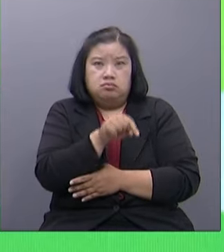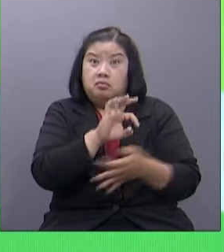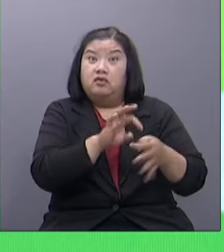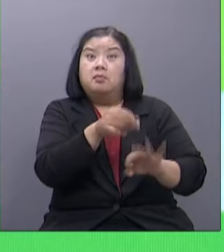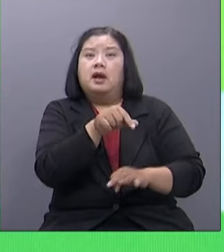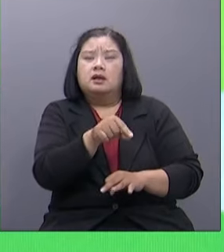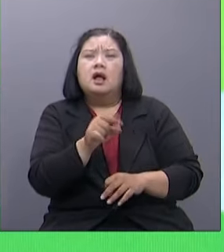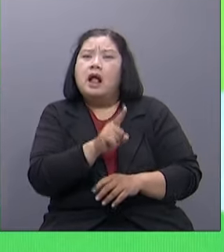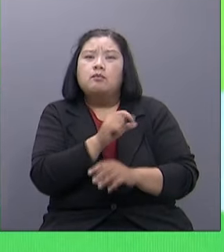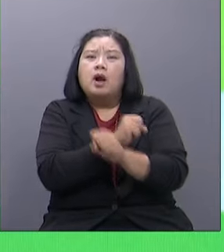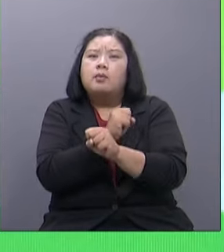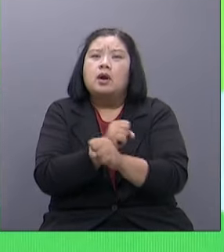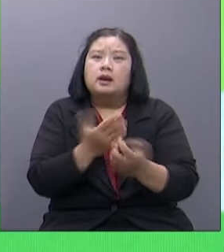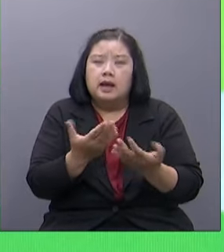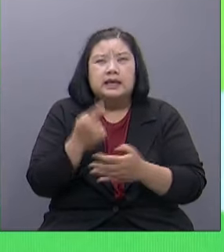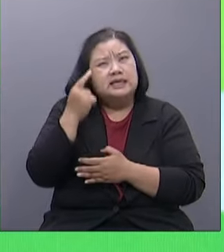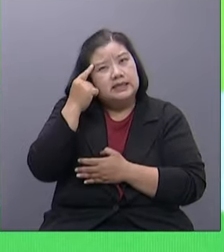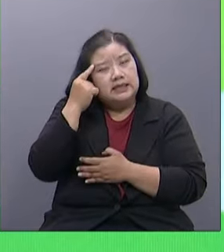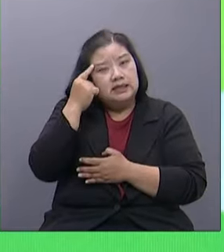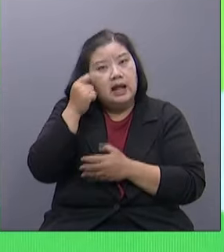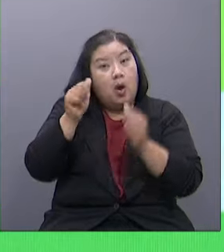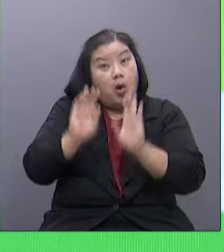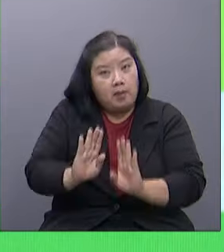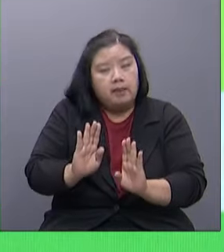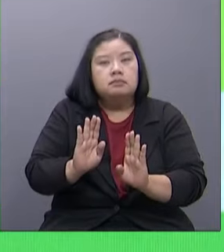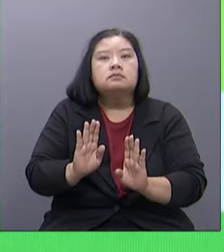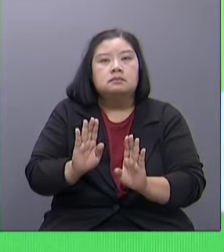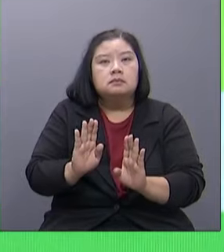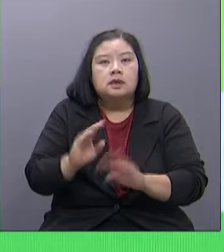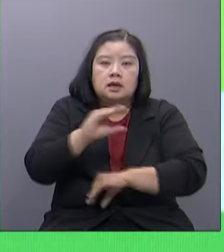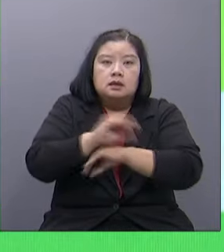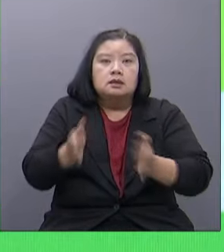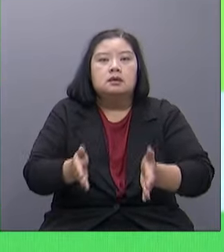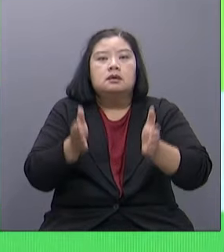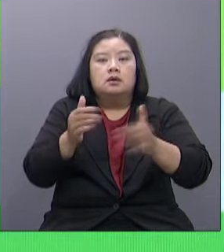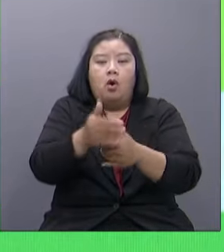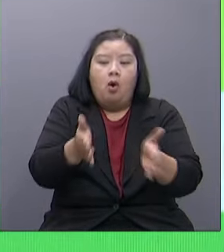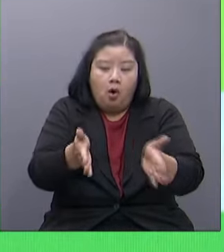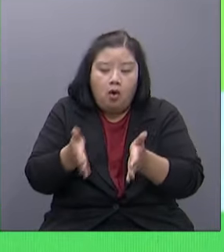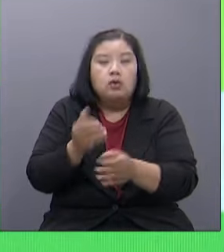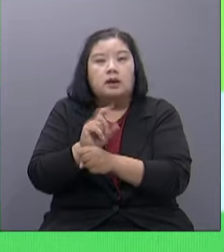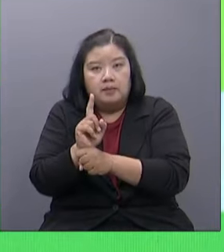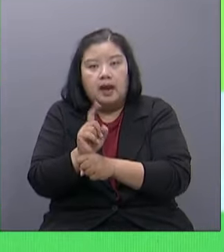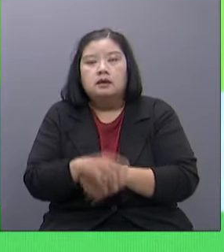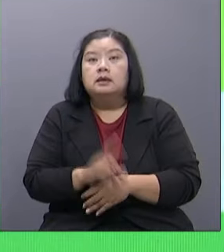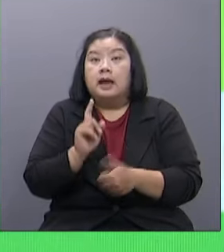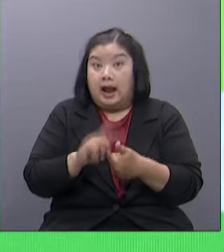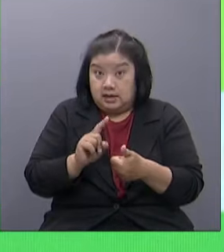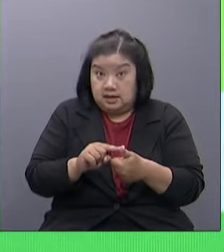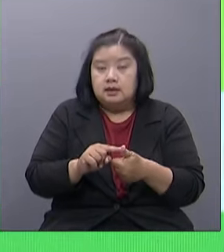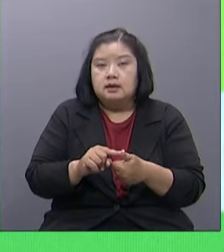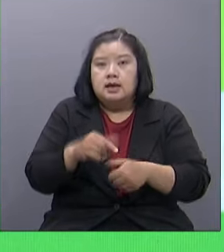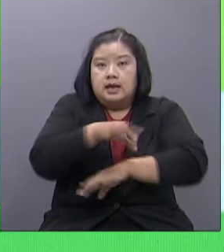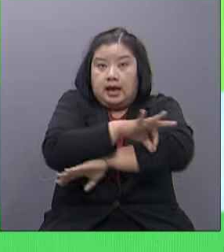ไฟไหม้ในเรื่องของการออกแบบค่ะควรที่จะมีการทำอย่างไรได้บ้างคะอาจารย์ตั้งแต่เรื่องของการเริ่มวางแปลนการวาง